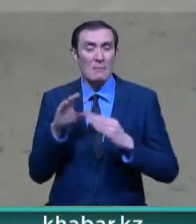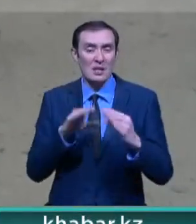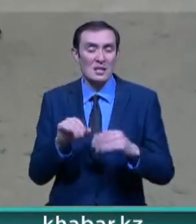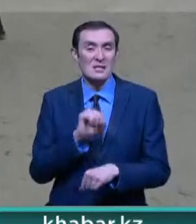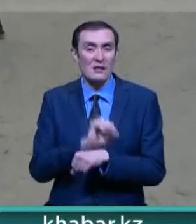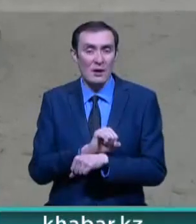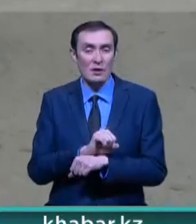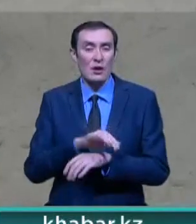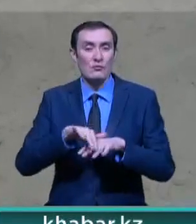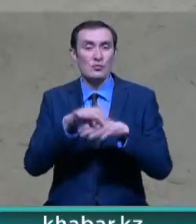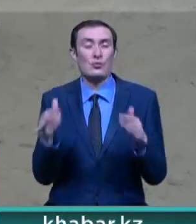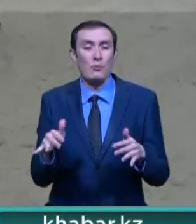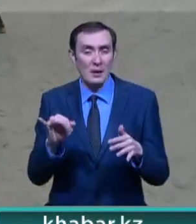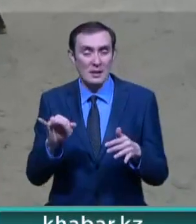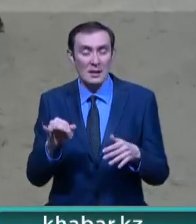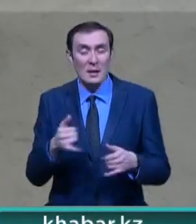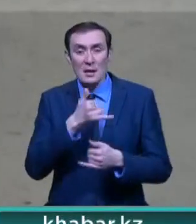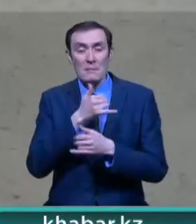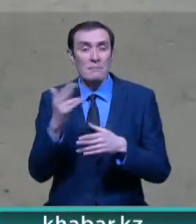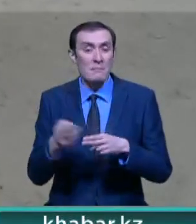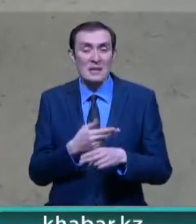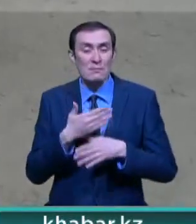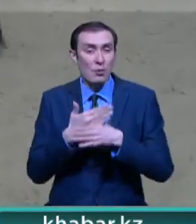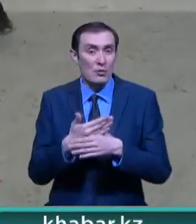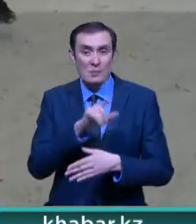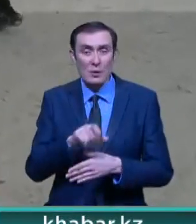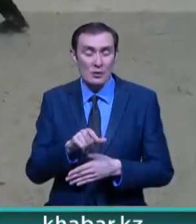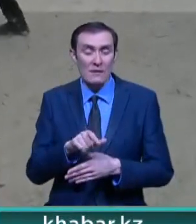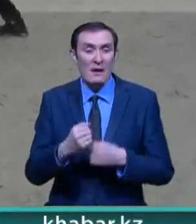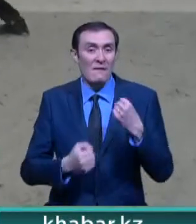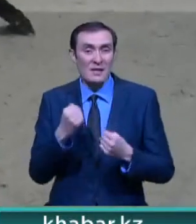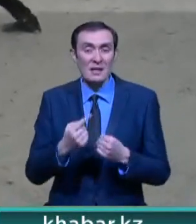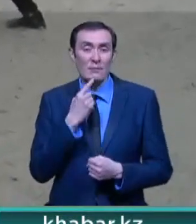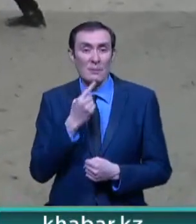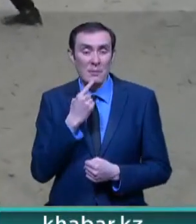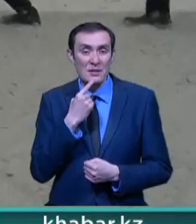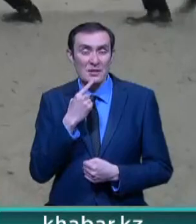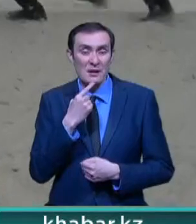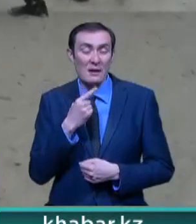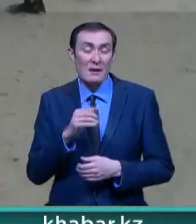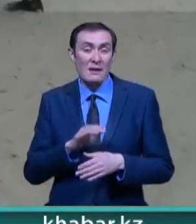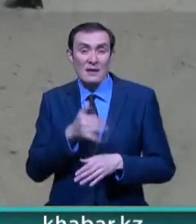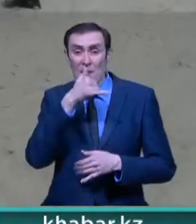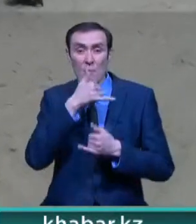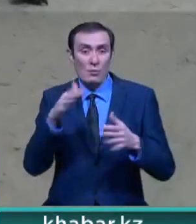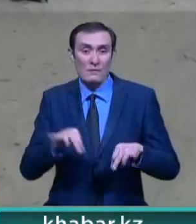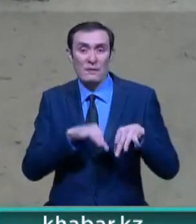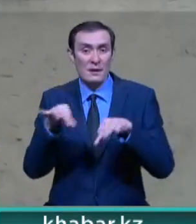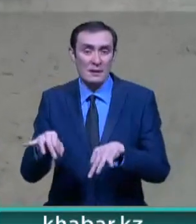застревают в сугробах, и без помощи прохожих водителям достаточно проблематично выехать со дворов.